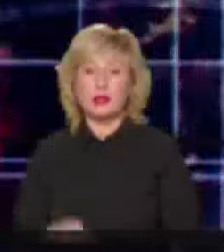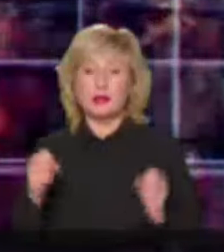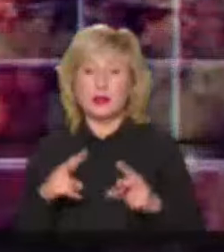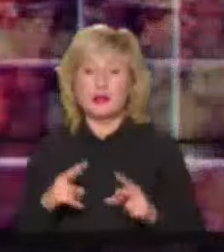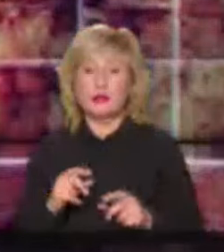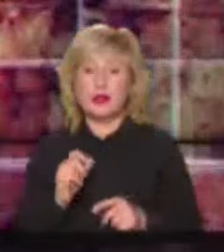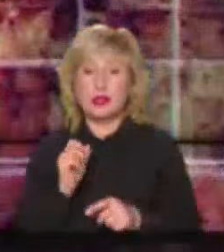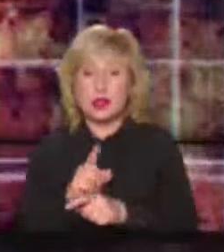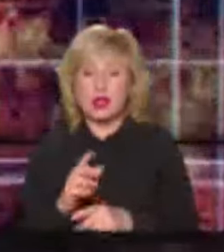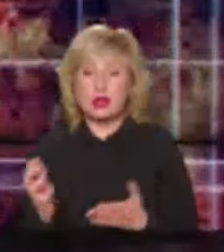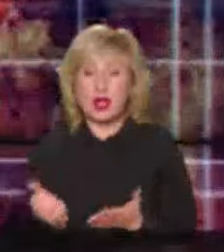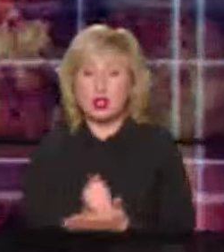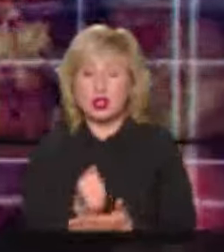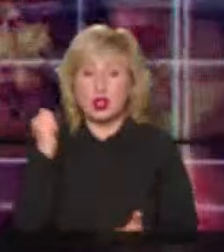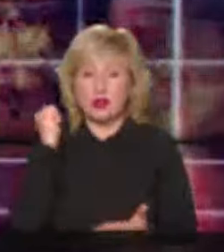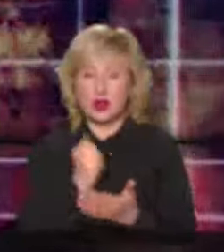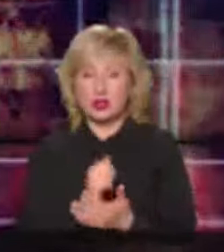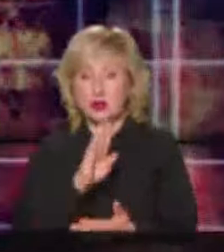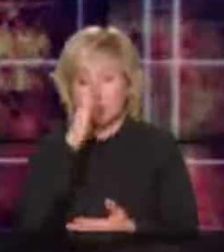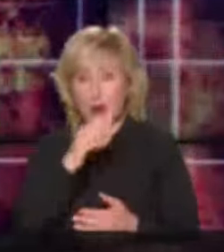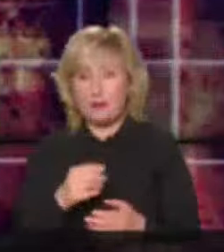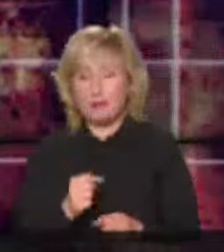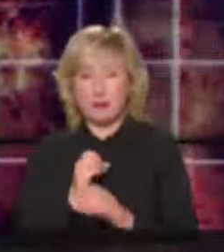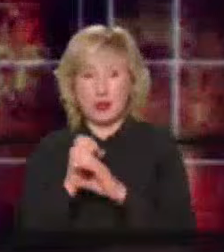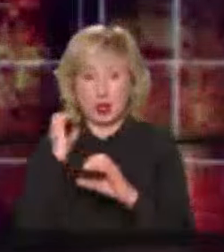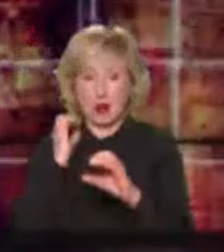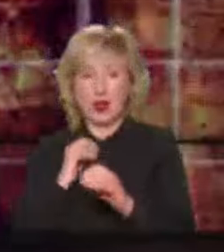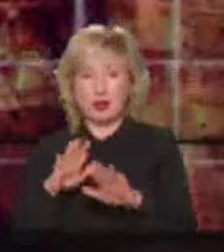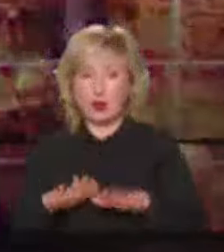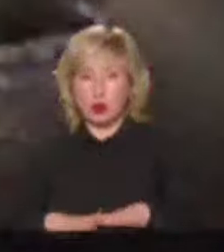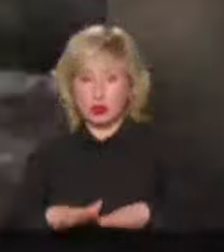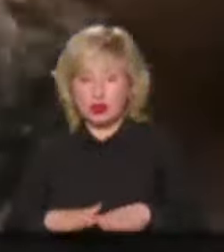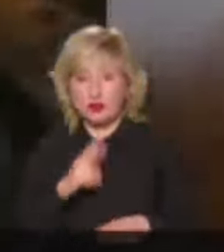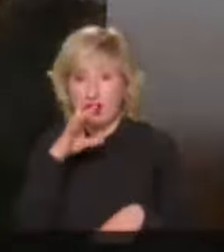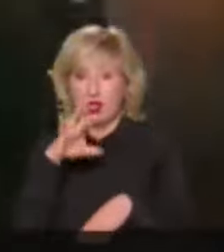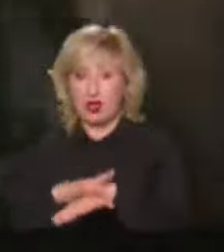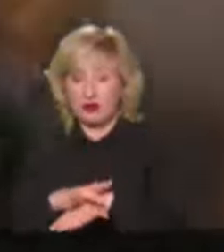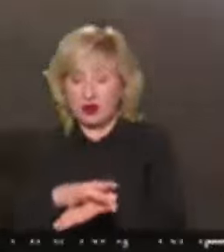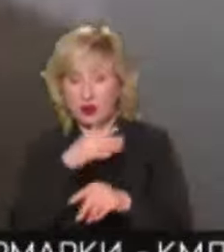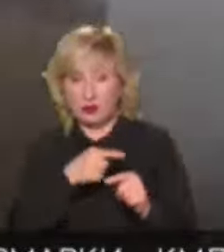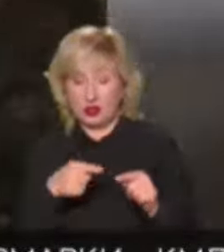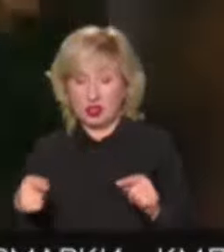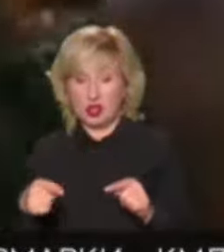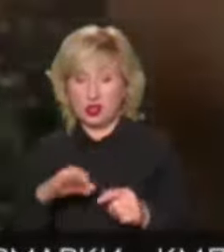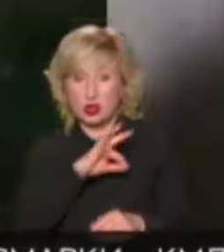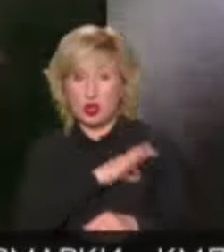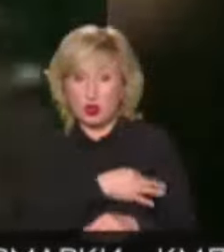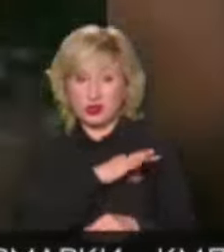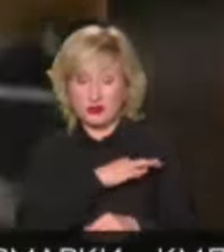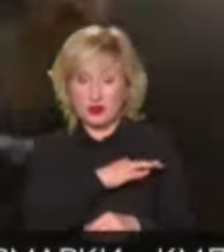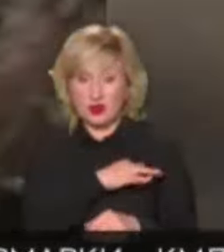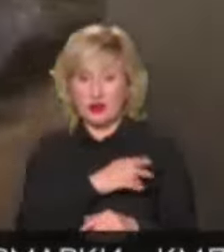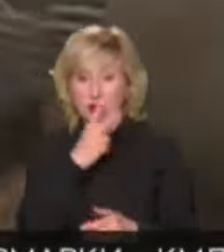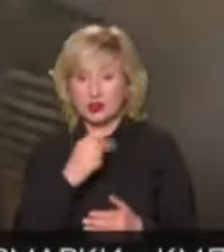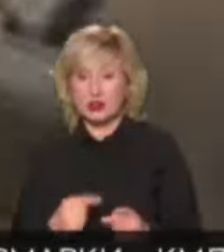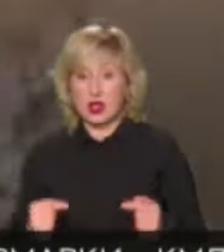Спецпризначенці знайшли і уразили ворожу мінометну позицію. Виявили її під час ведення розвідки. Після